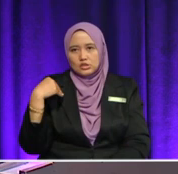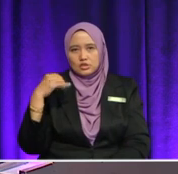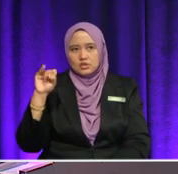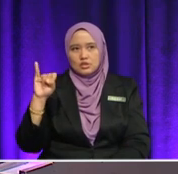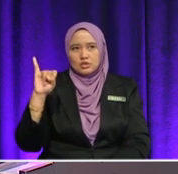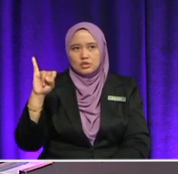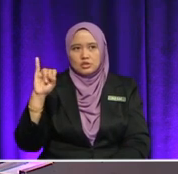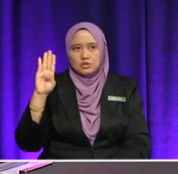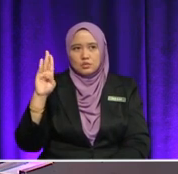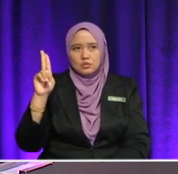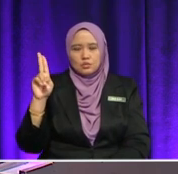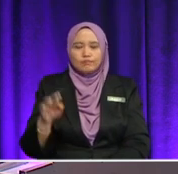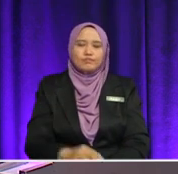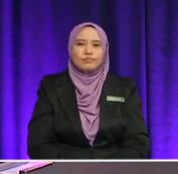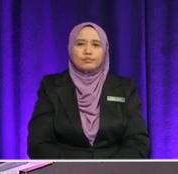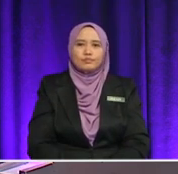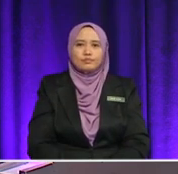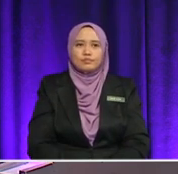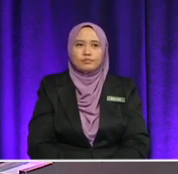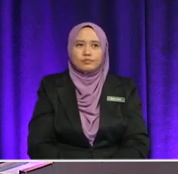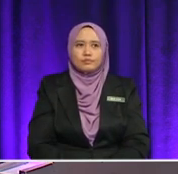kita lihat jumlah bilangan